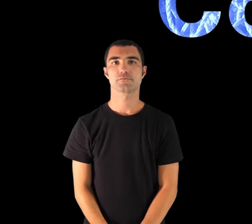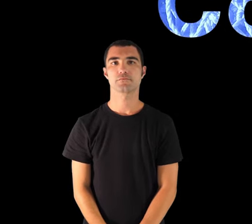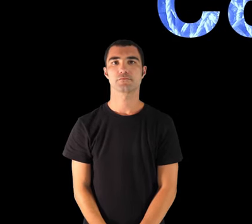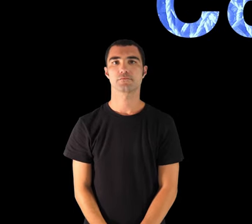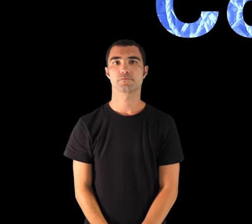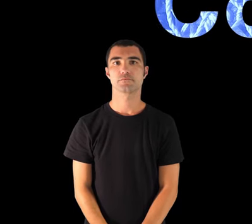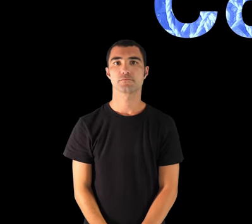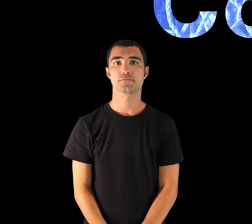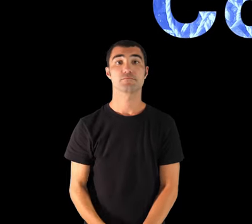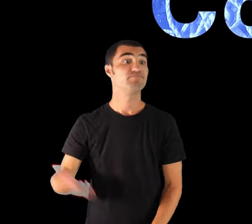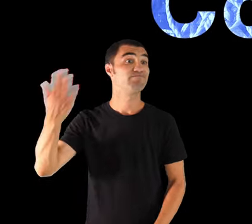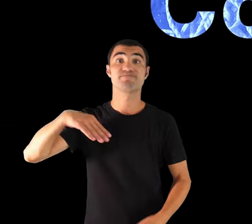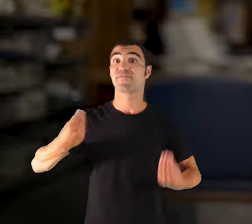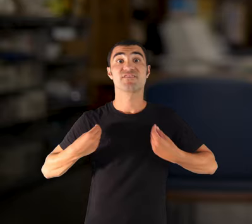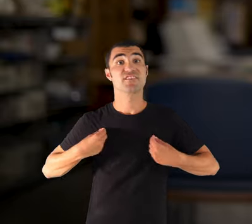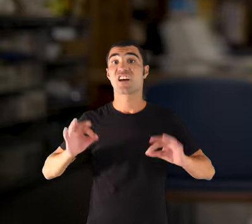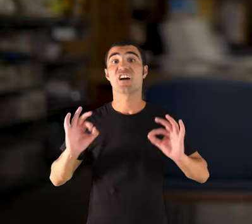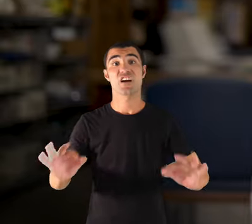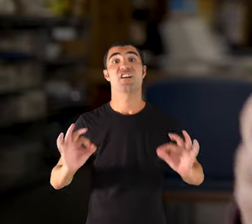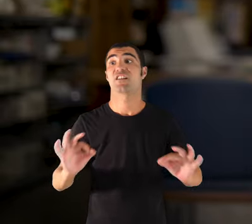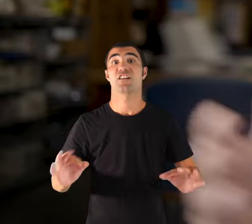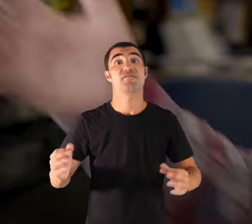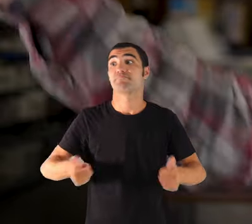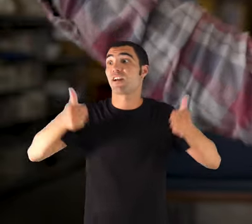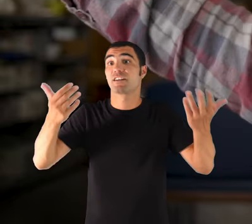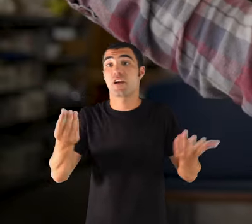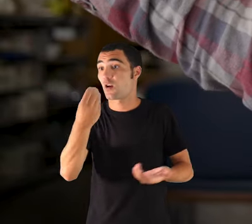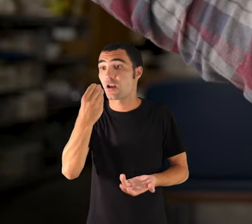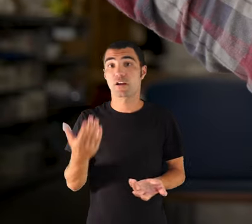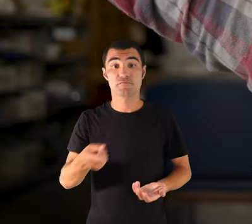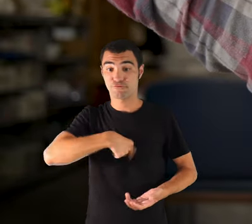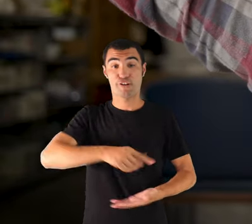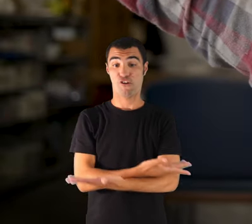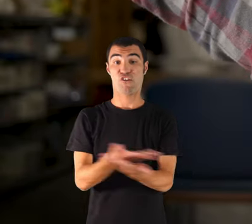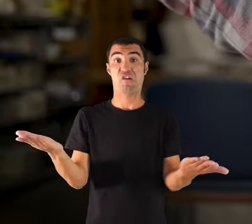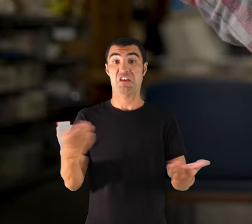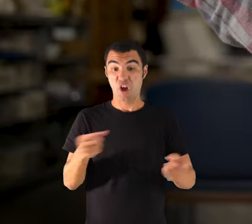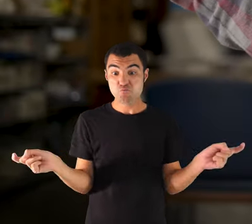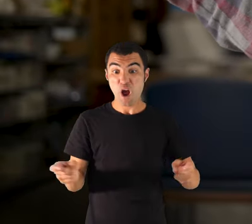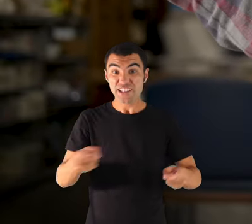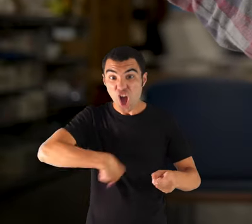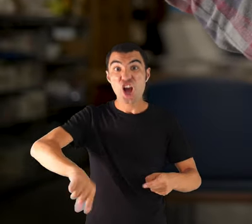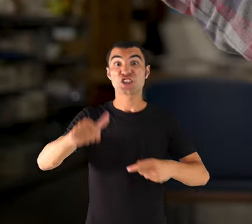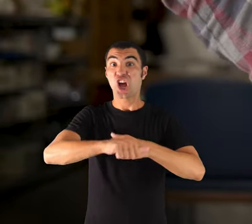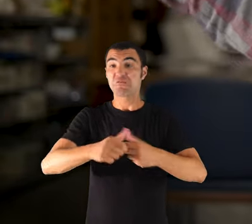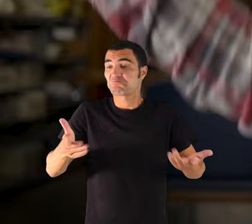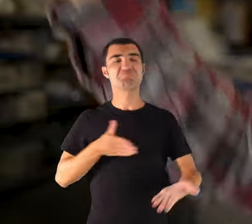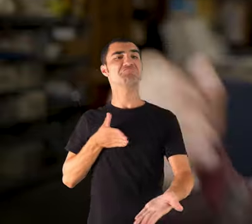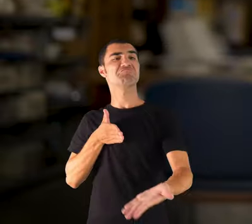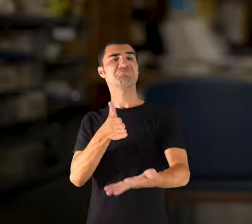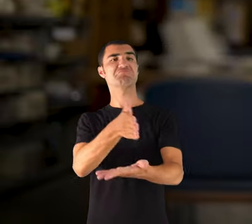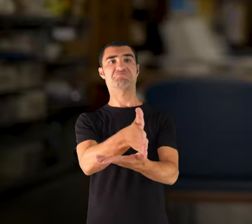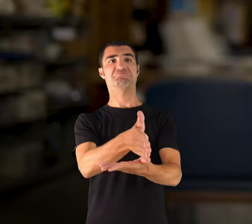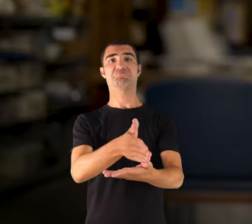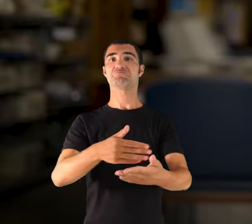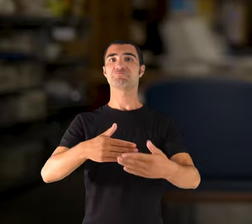Era la manera de viure, era la manera de viure, home. Mira tu, si hi havia confiança, que arribàvem a entrar, hasta dins el port, aquí a la plaça de la ciutat de Marina, entràvem